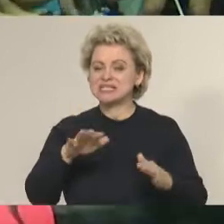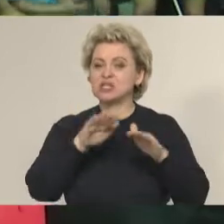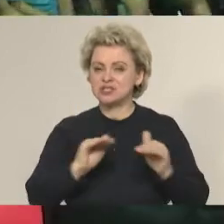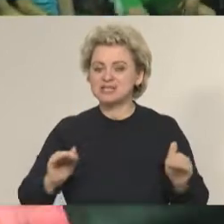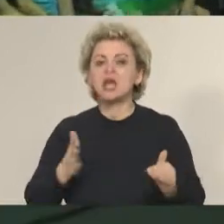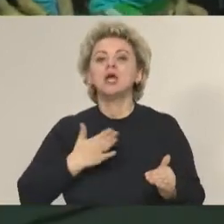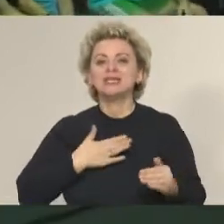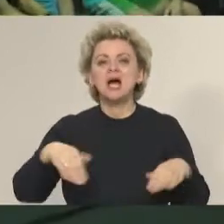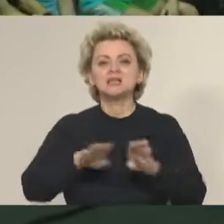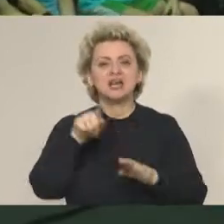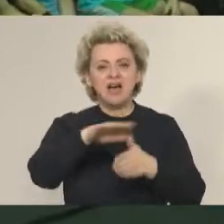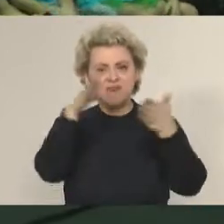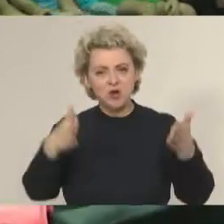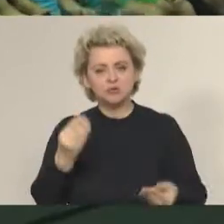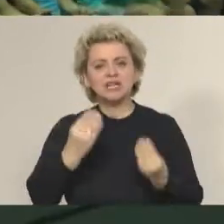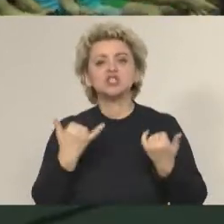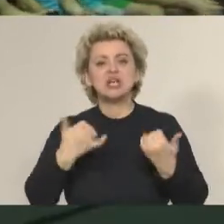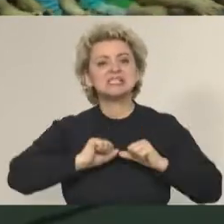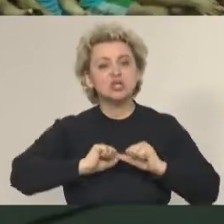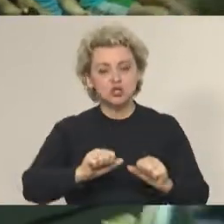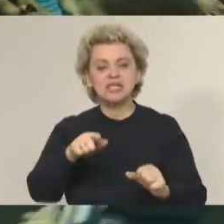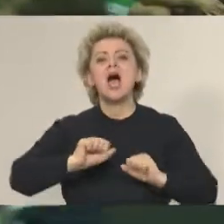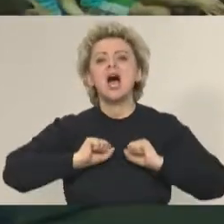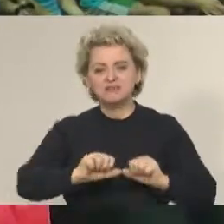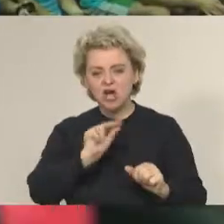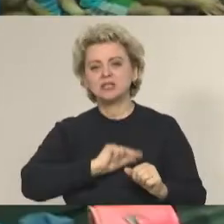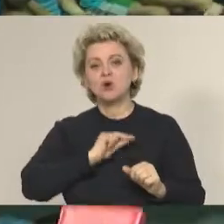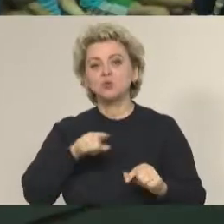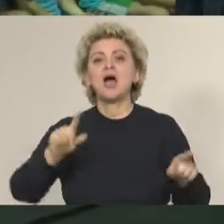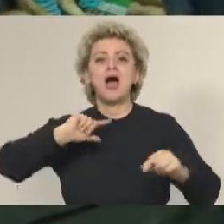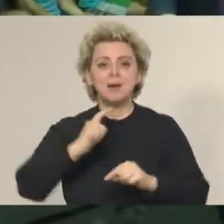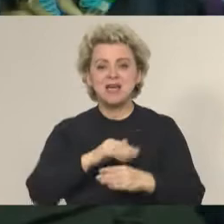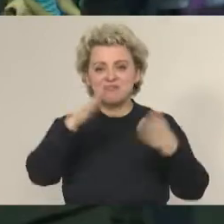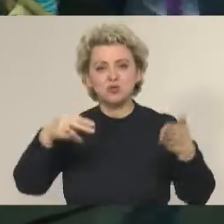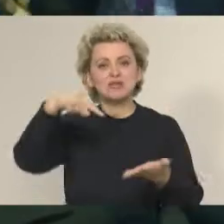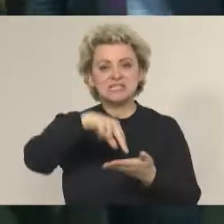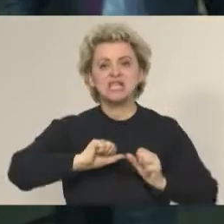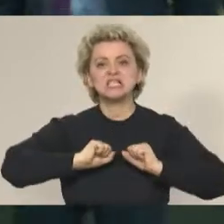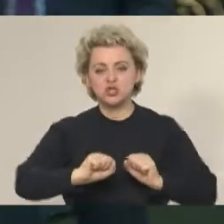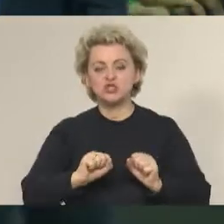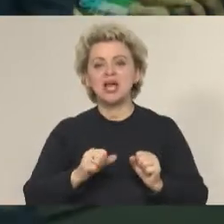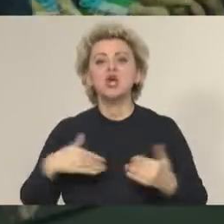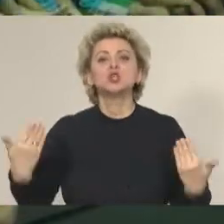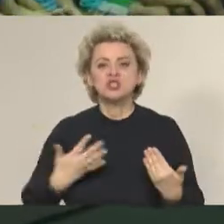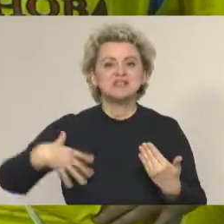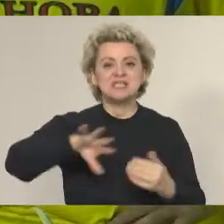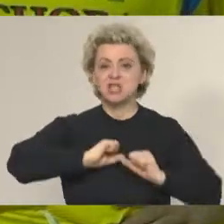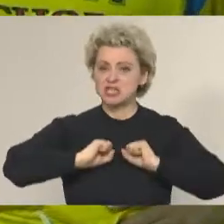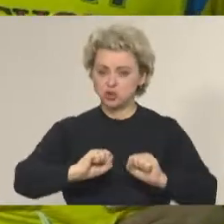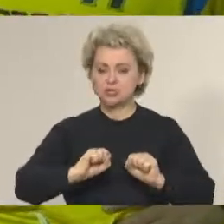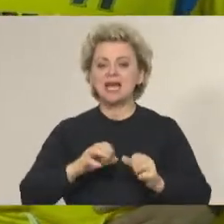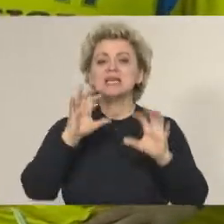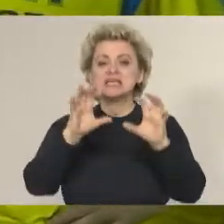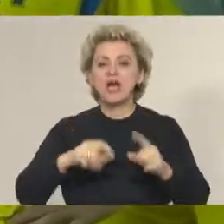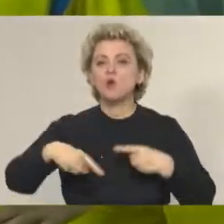Я тогда в воротах играл, сейчас защищаю, адвокатом работаю. И опять же в воротах стал, опять защищаю. Жизнь – вся защита.